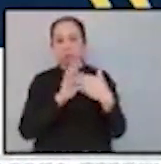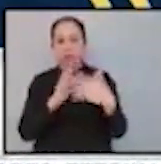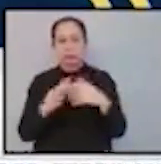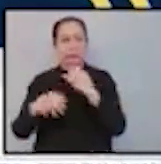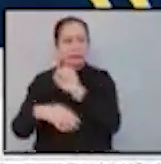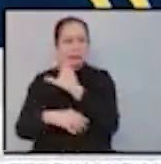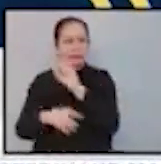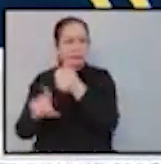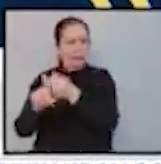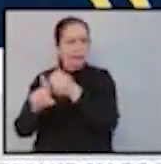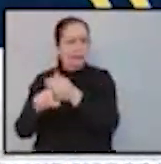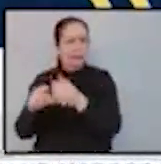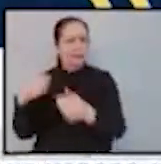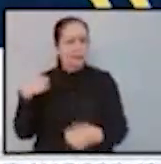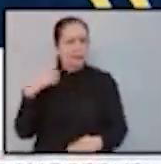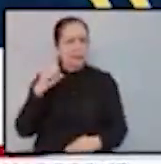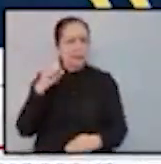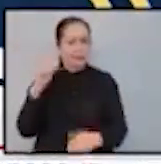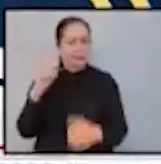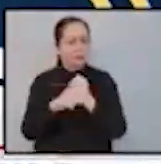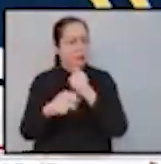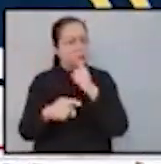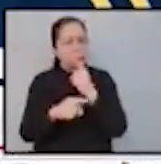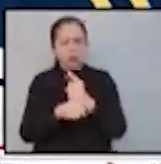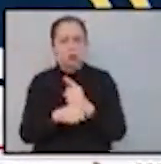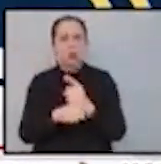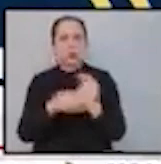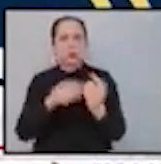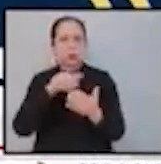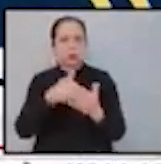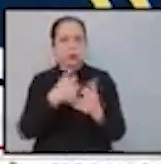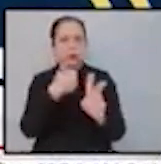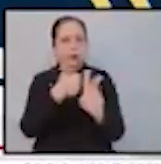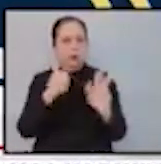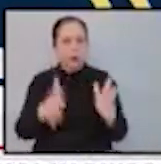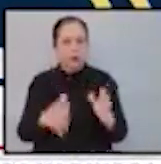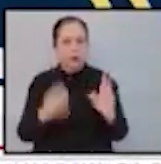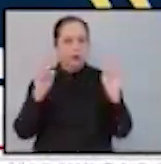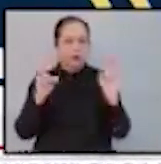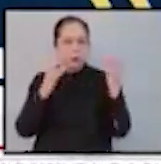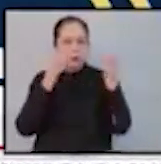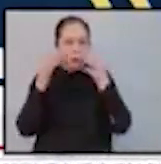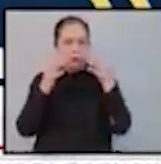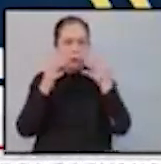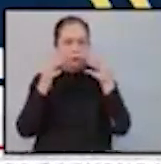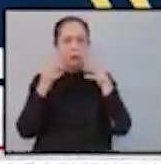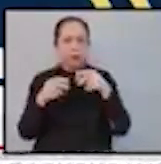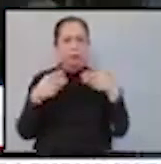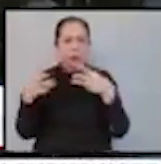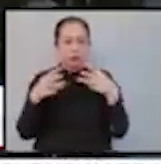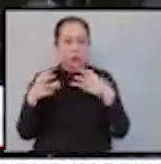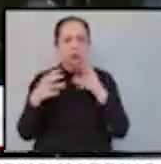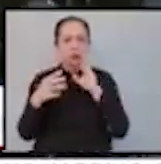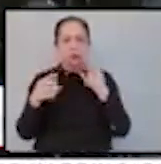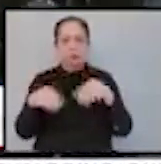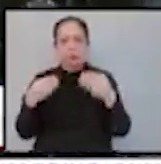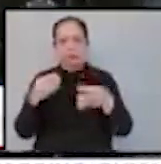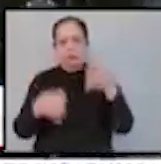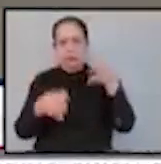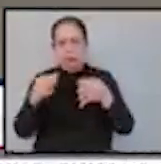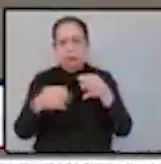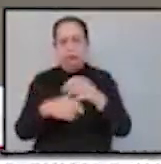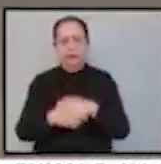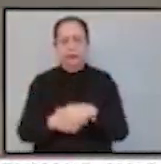siyang nagsisiguro na lahat po yung mga biktima ng tinatawag na drug war ay mabibigyan ng katulungan sa Pilipinas. Sabi ng